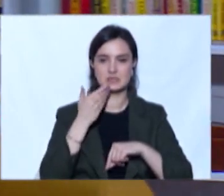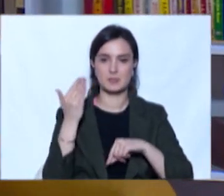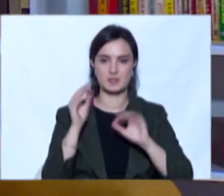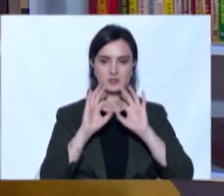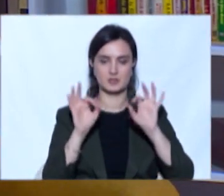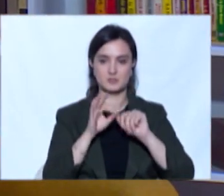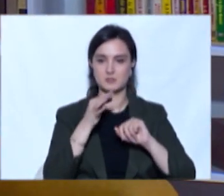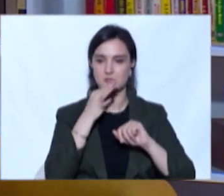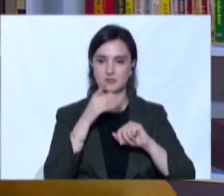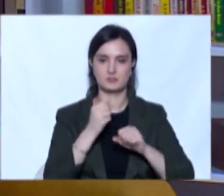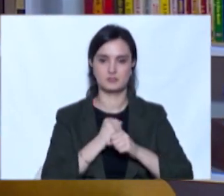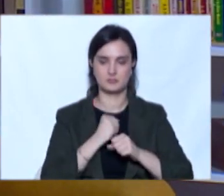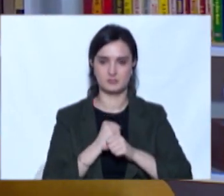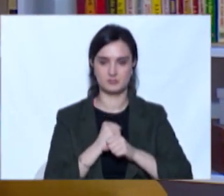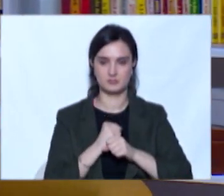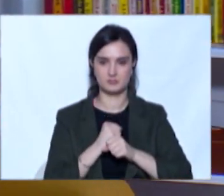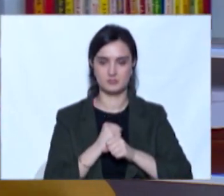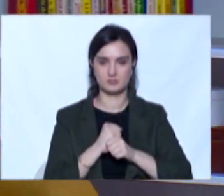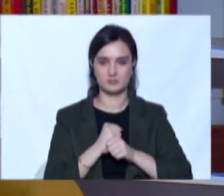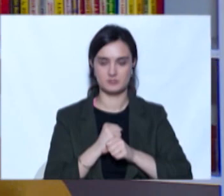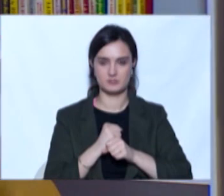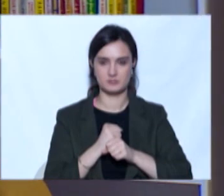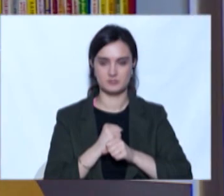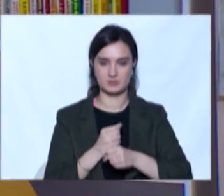ზეპირად, იმან ზეპირად და მოგვაწოდოთ